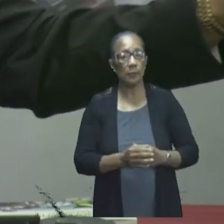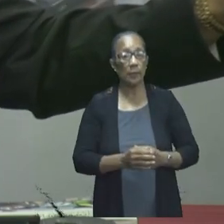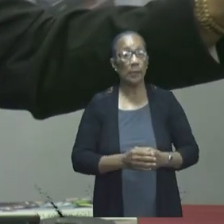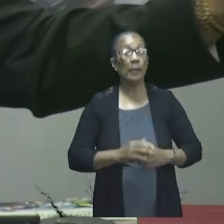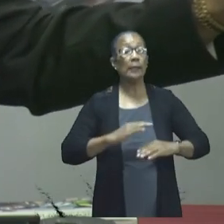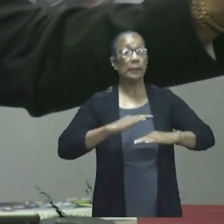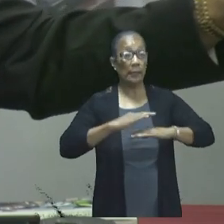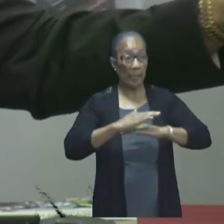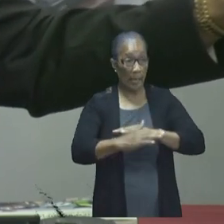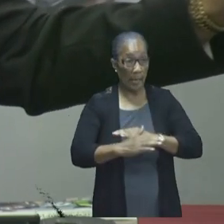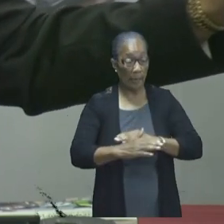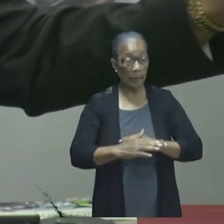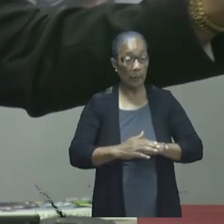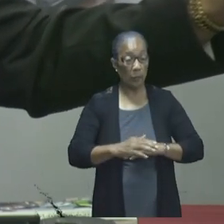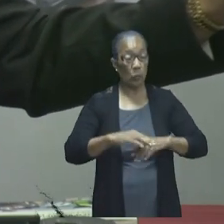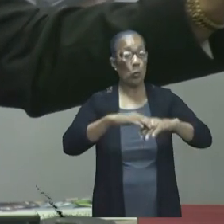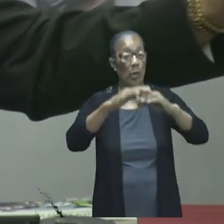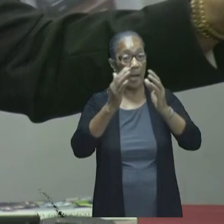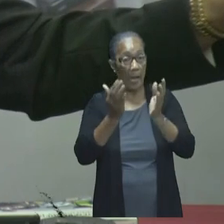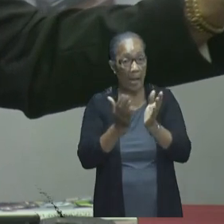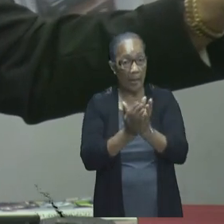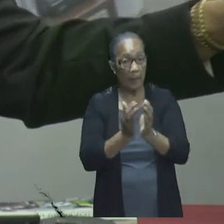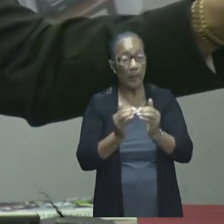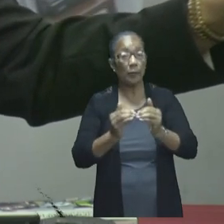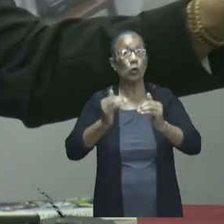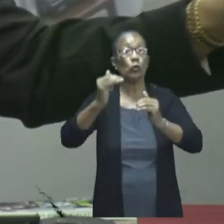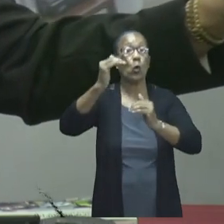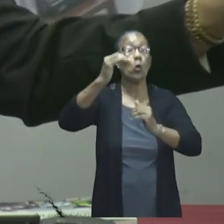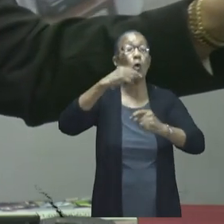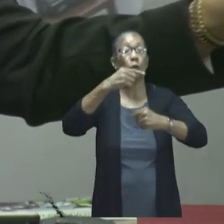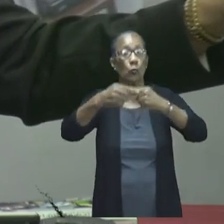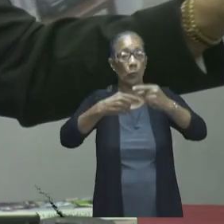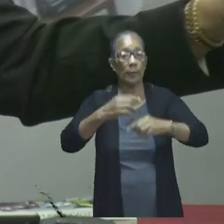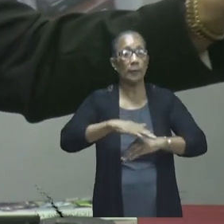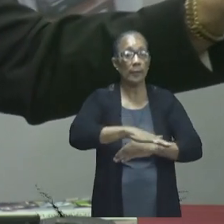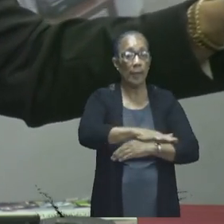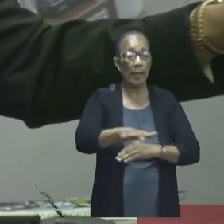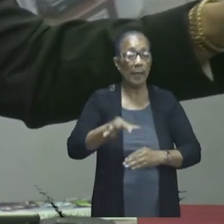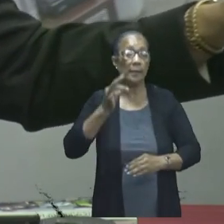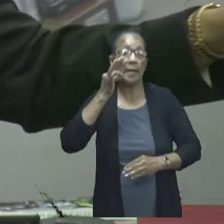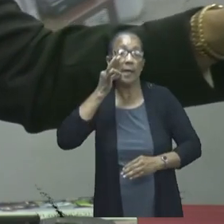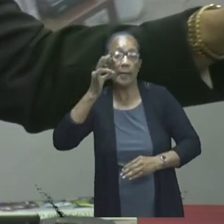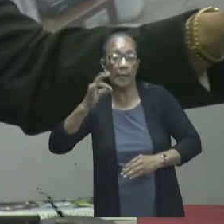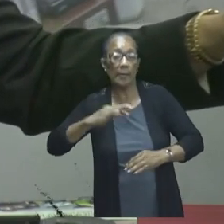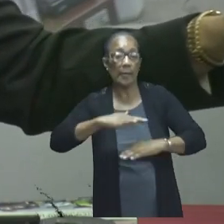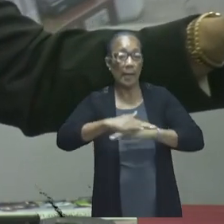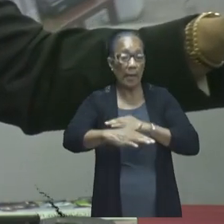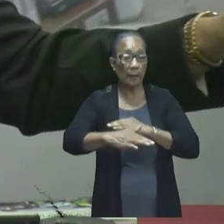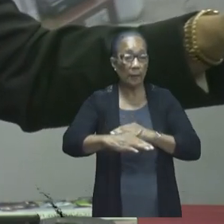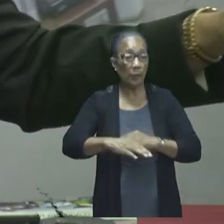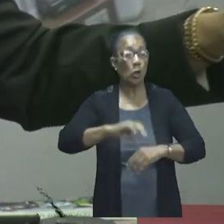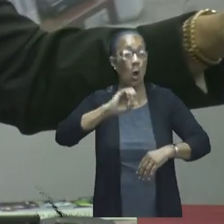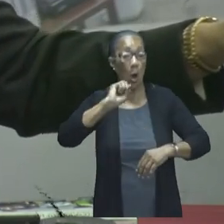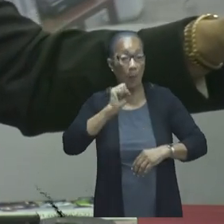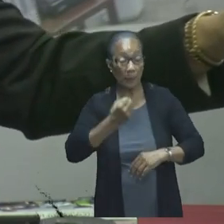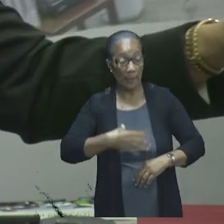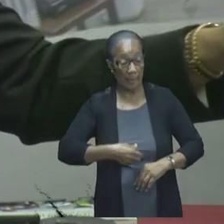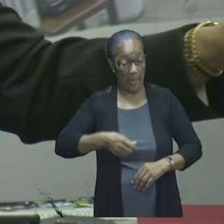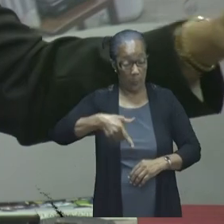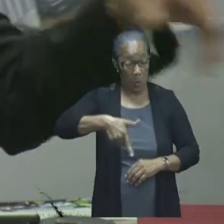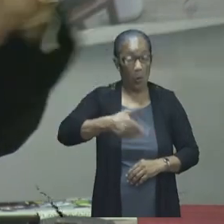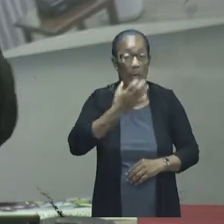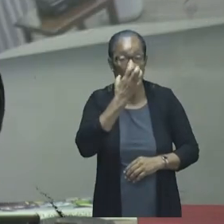die nu allemaal behoren dat hoog ontwikkelde landen hele rijke landen die zijn rijk geworden door the soil and get